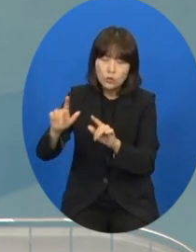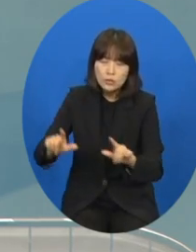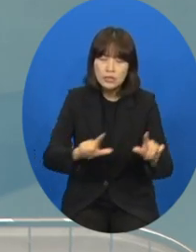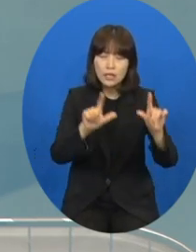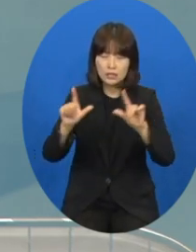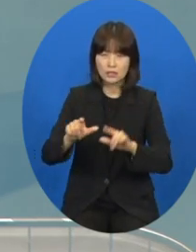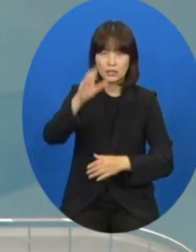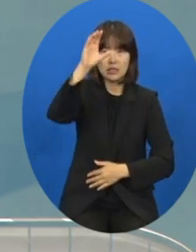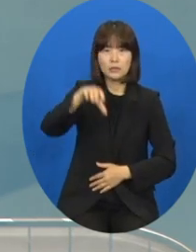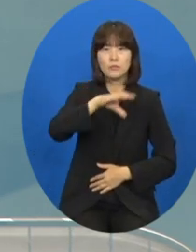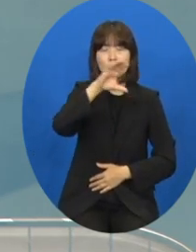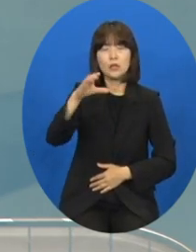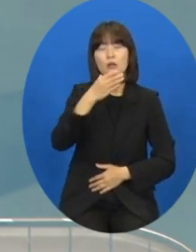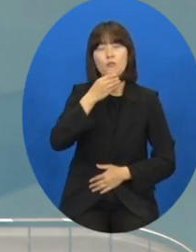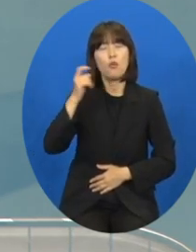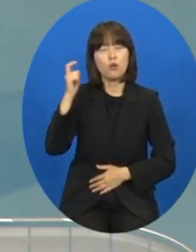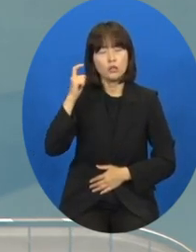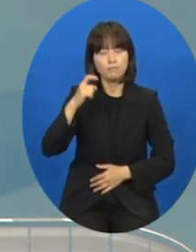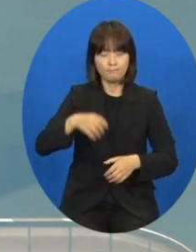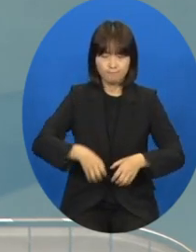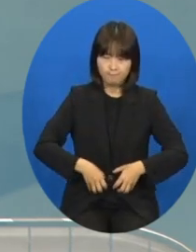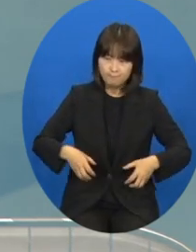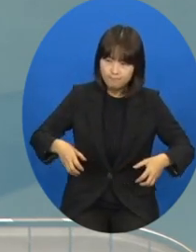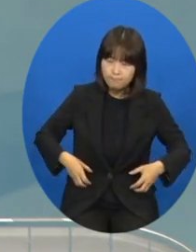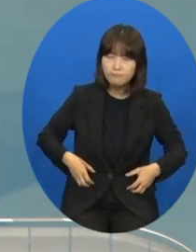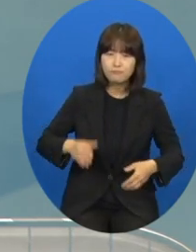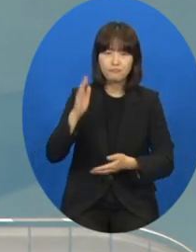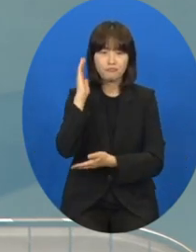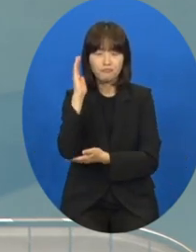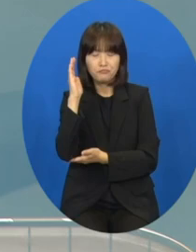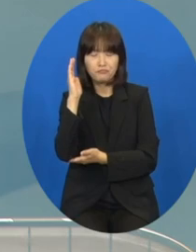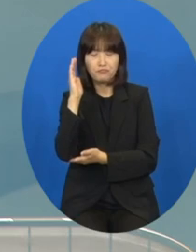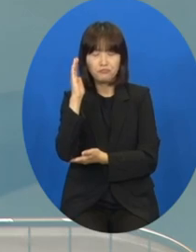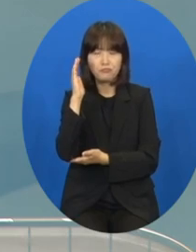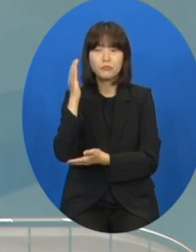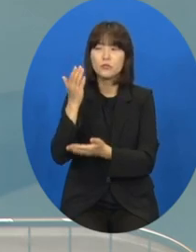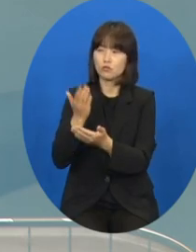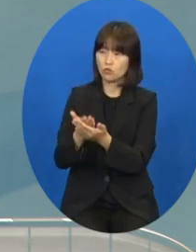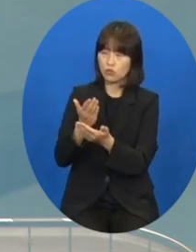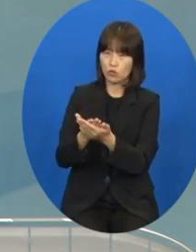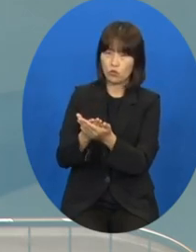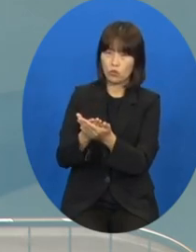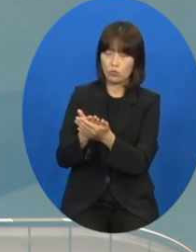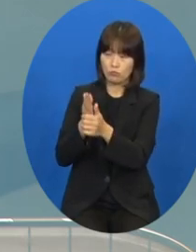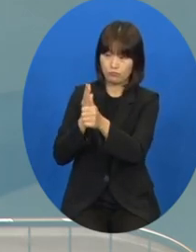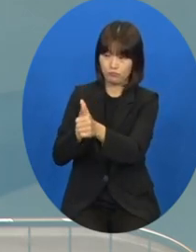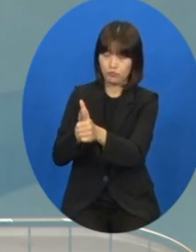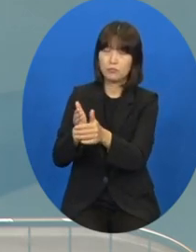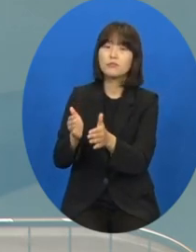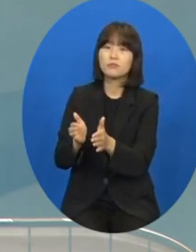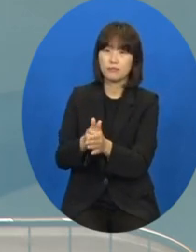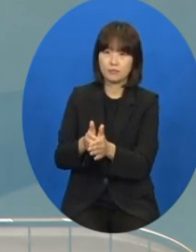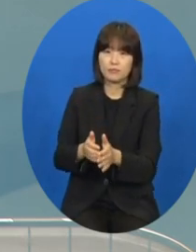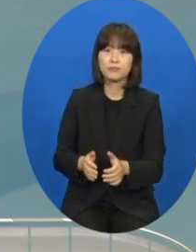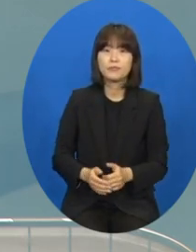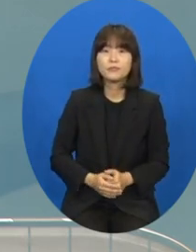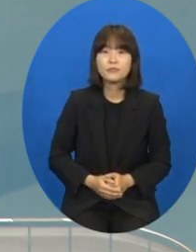십자가의 복음만큼은 담대하게 전할 수 있게 해주십시오. 그게 조건이었어요.